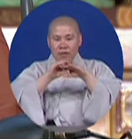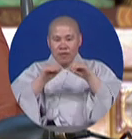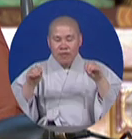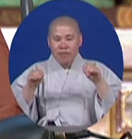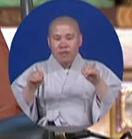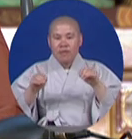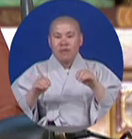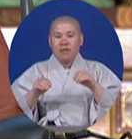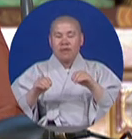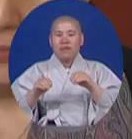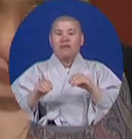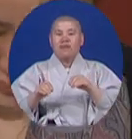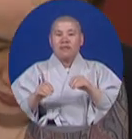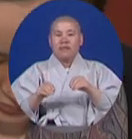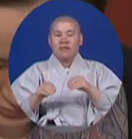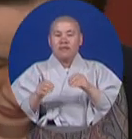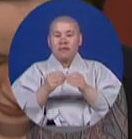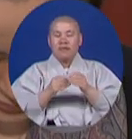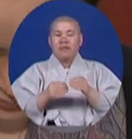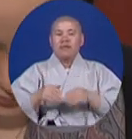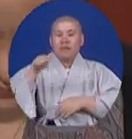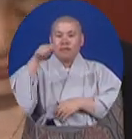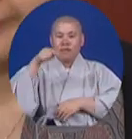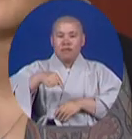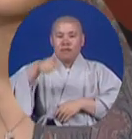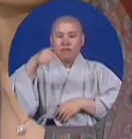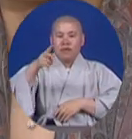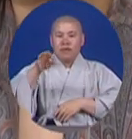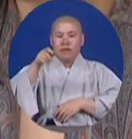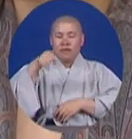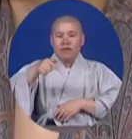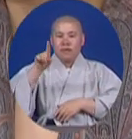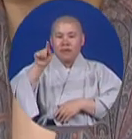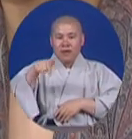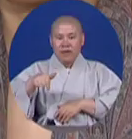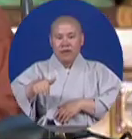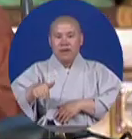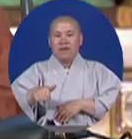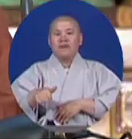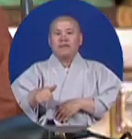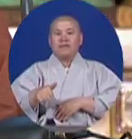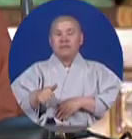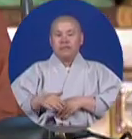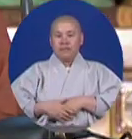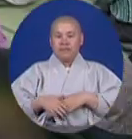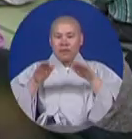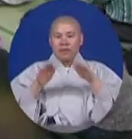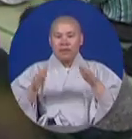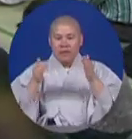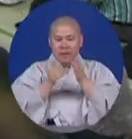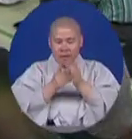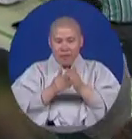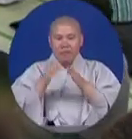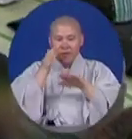싫어하고 부지 내충미정이라 안으로 어리석은 생각이 있는 것은 알지